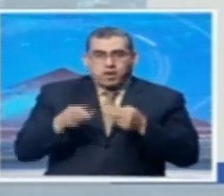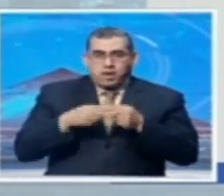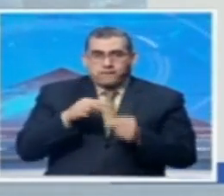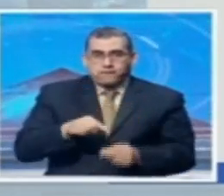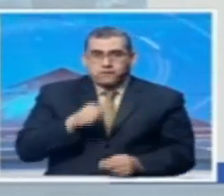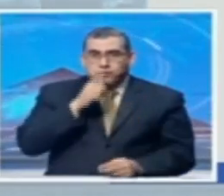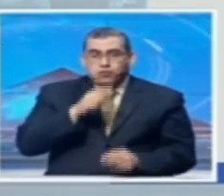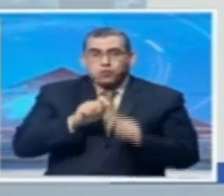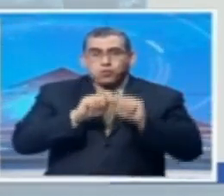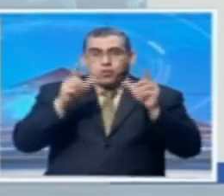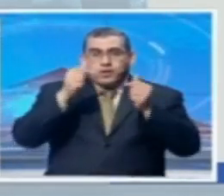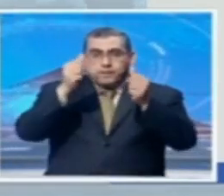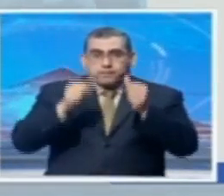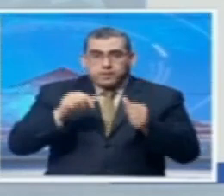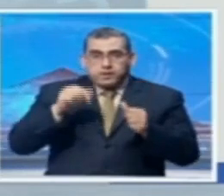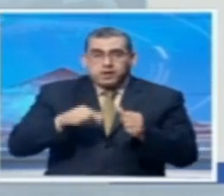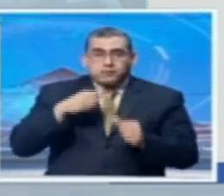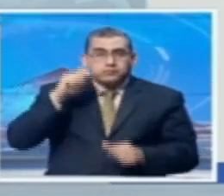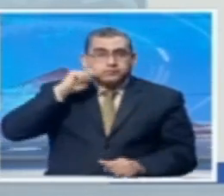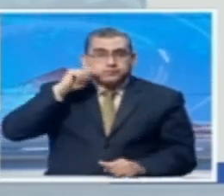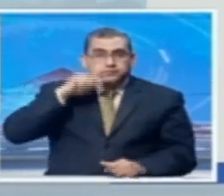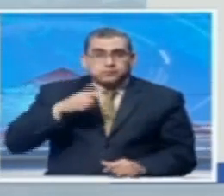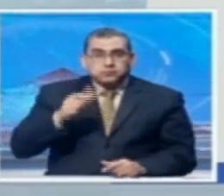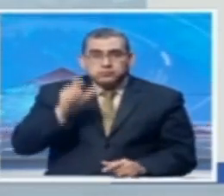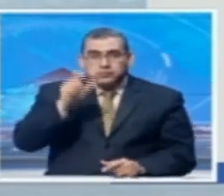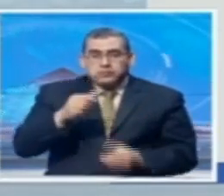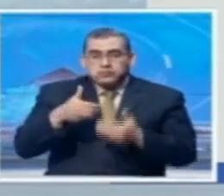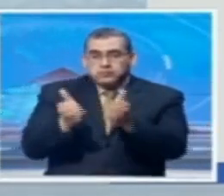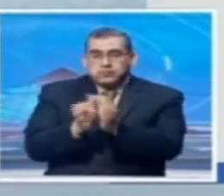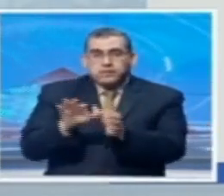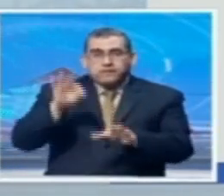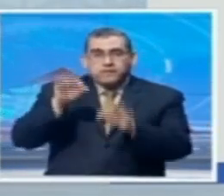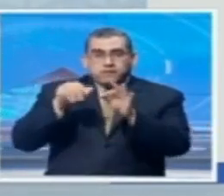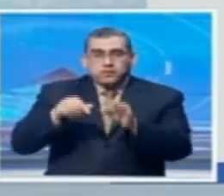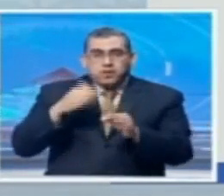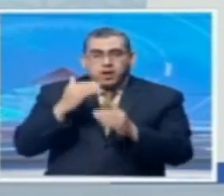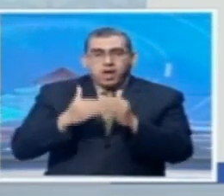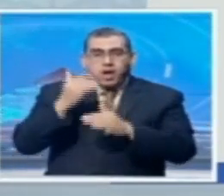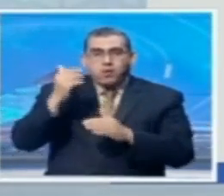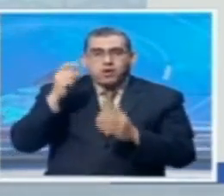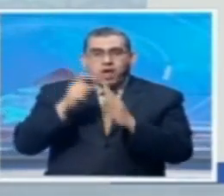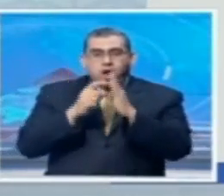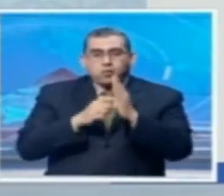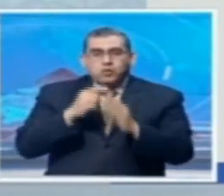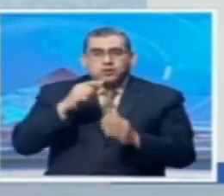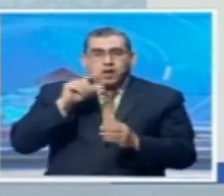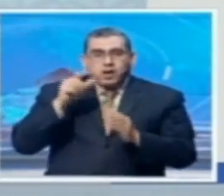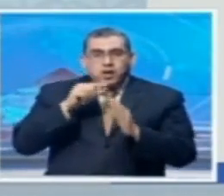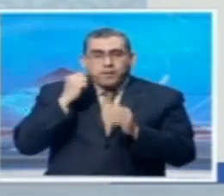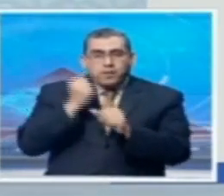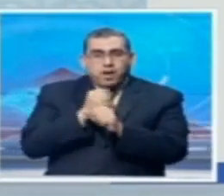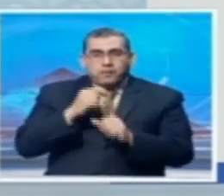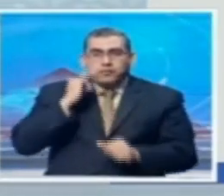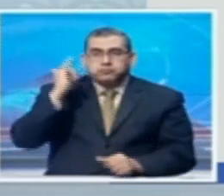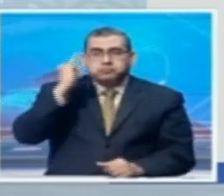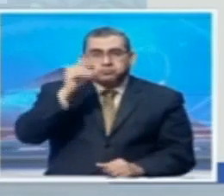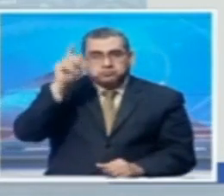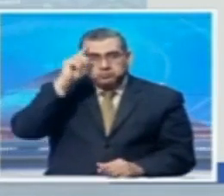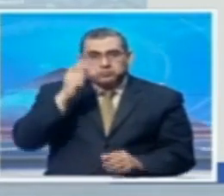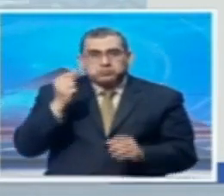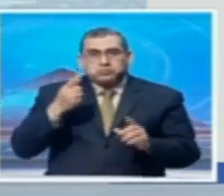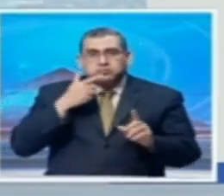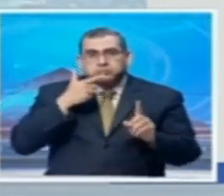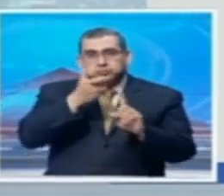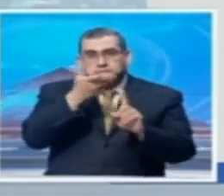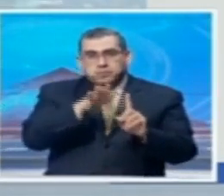الأحوال. أوضح البيان أن تلك الجريمة ارتكبتها مجموعة تجاوزت جميع الأنظمة وخالفت صلاحيات الأجهزة التي